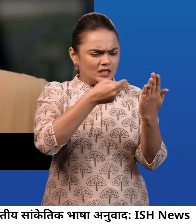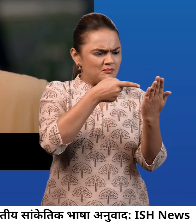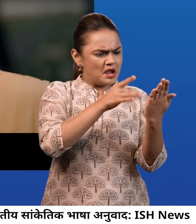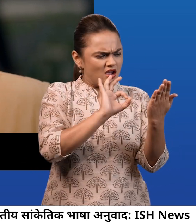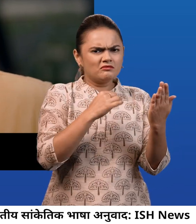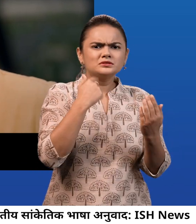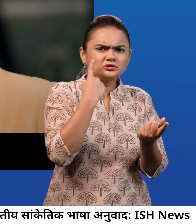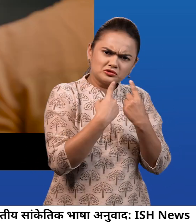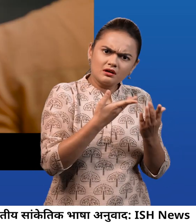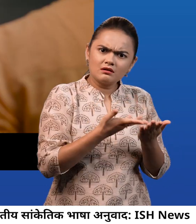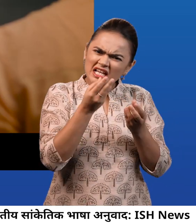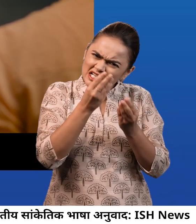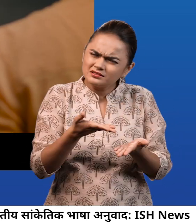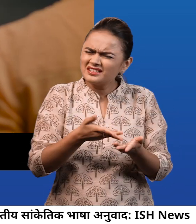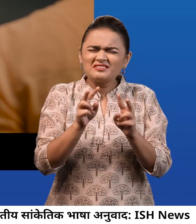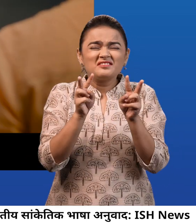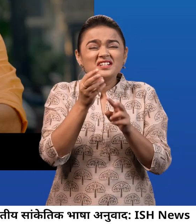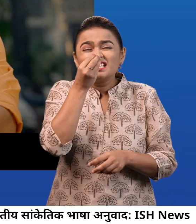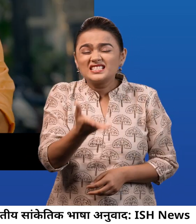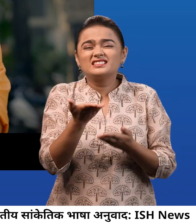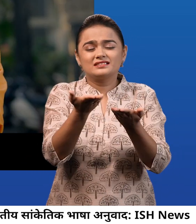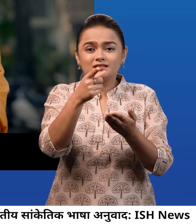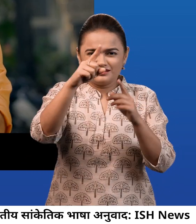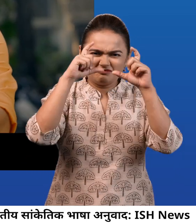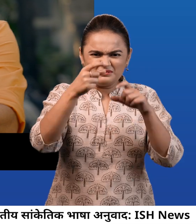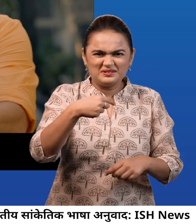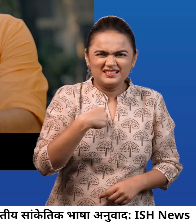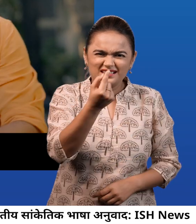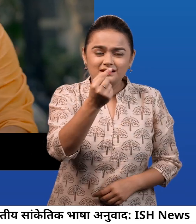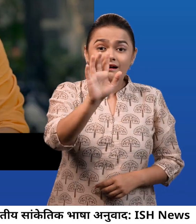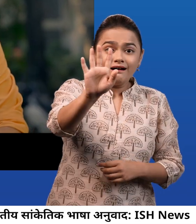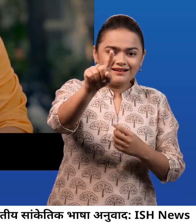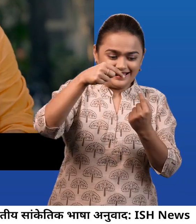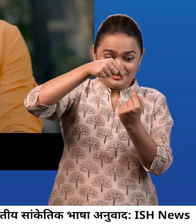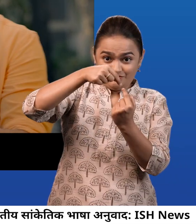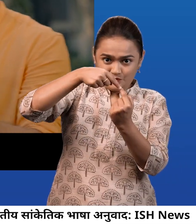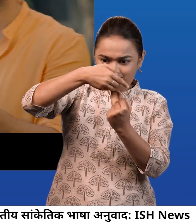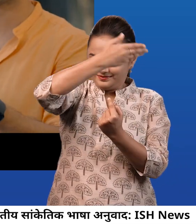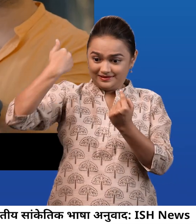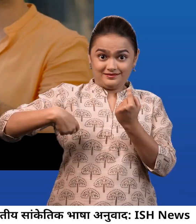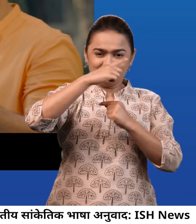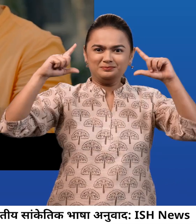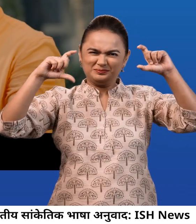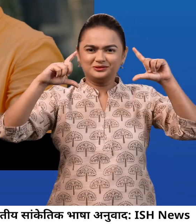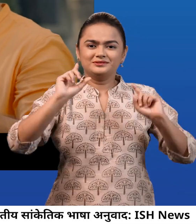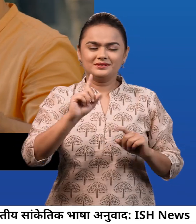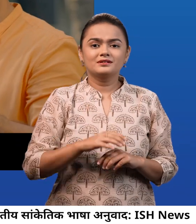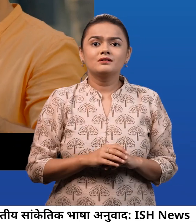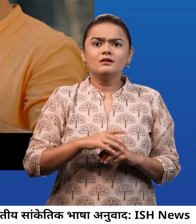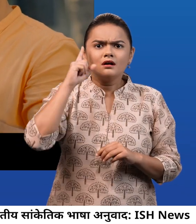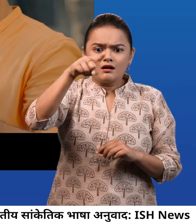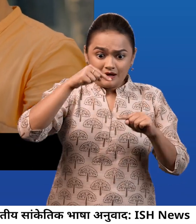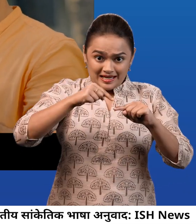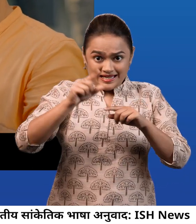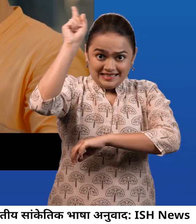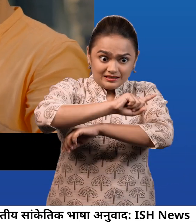नाव आहे की नाही तपासून घेतलं. इतकं सोपं आहे. या फोटो काढण्यापेक्षाही घ्या ना जरा. आणि शाईवर फोकस ठेवा, ते